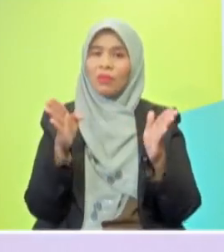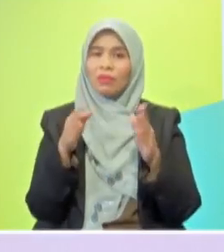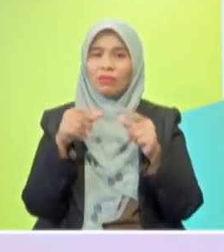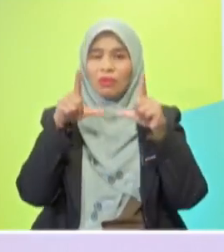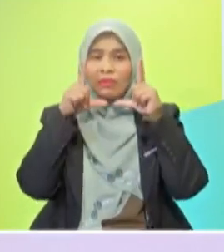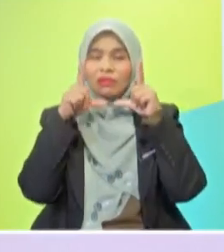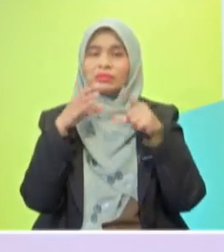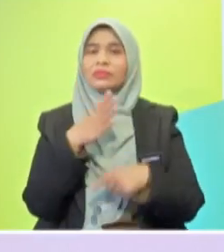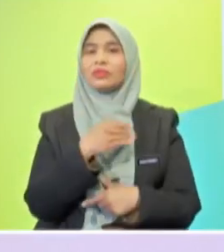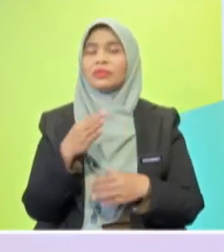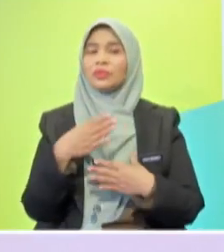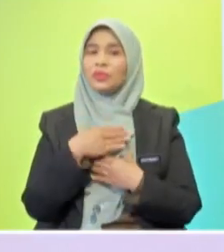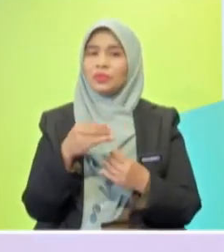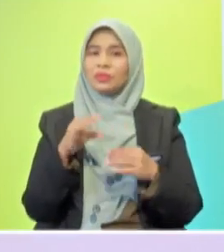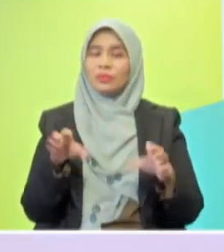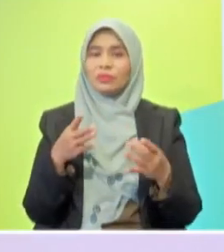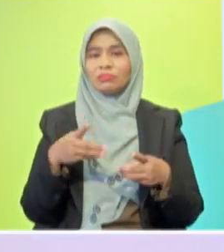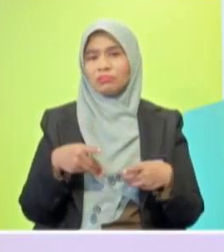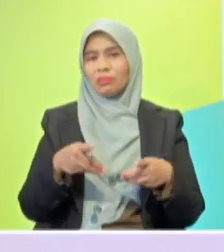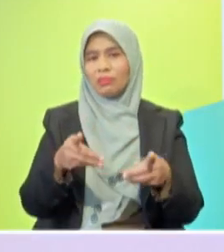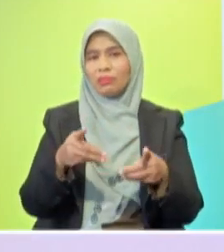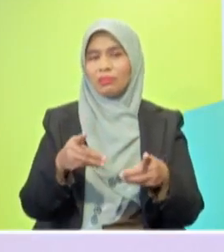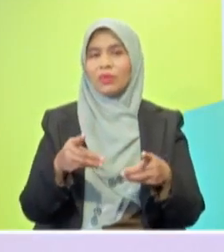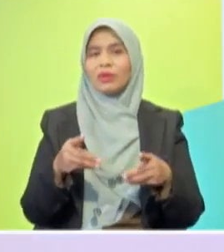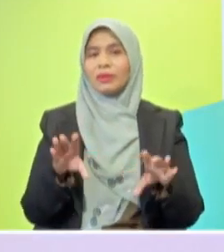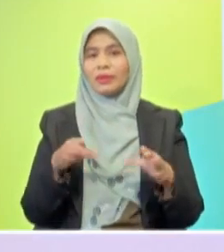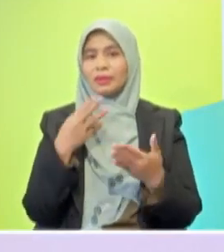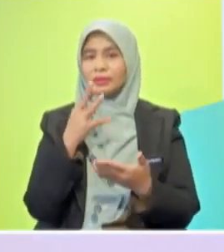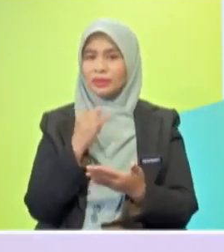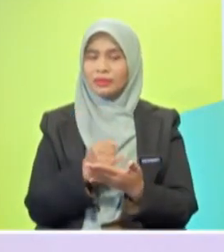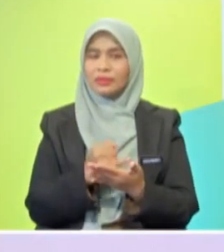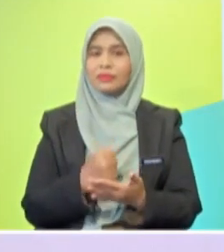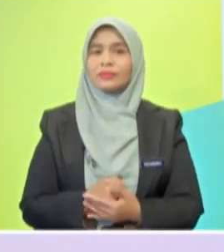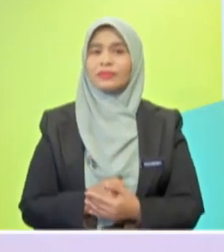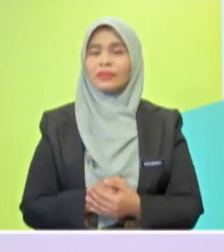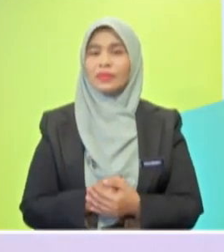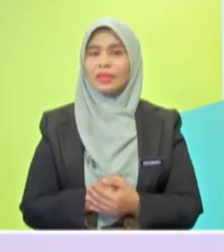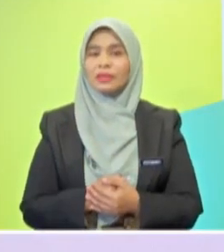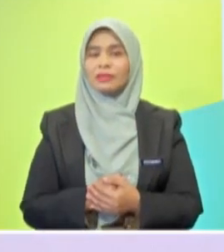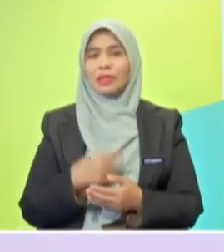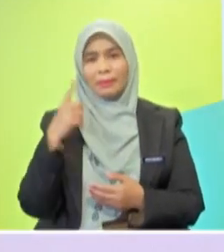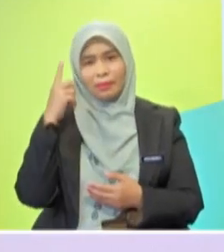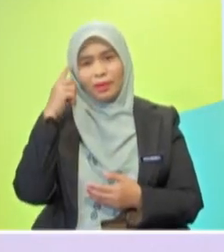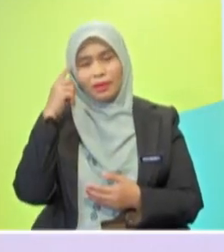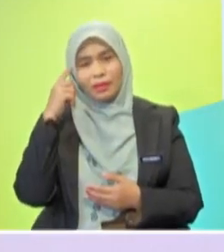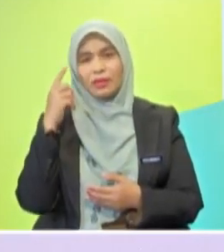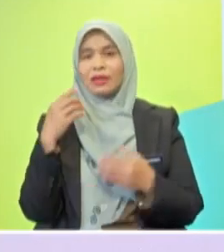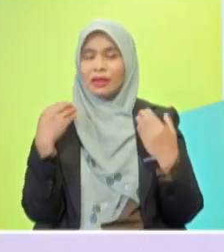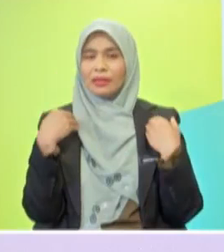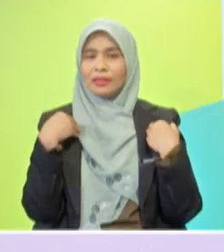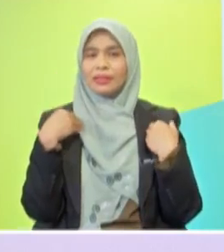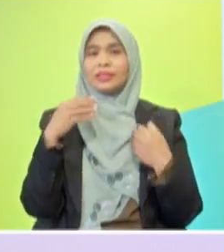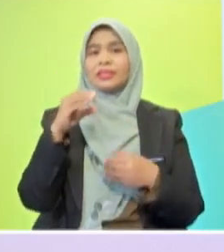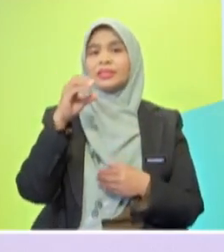yang cenderung untuk melakukan maksiat dan mendorong orang lain untuk melakukan maksiat. Kepala mereka mempunyai